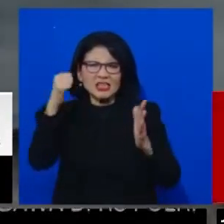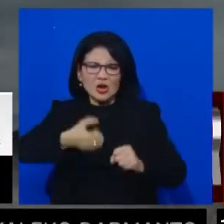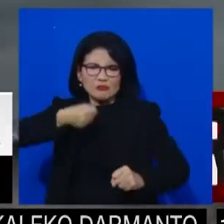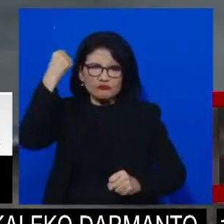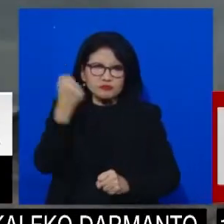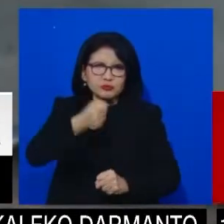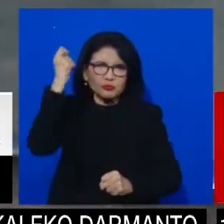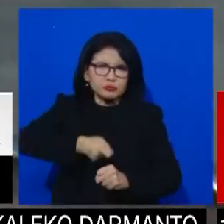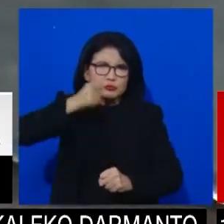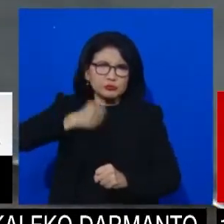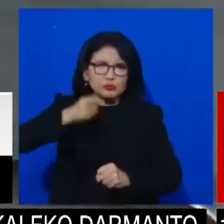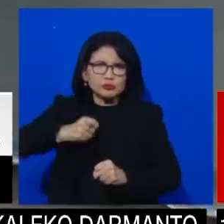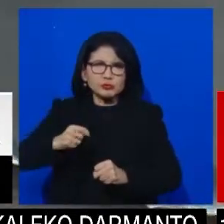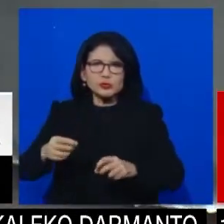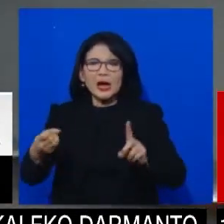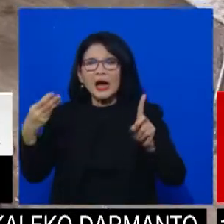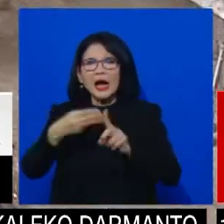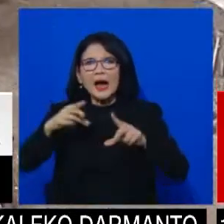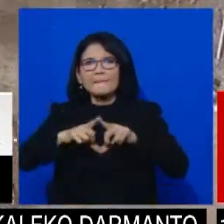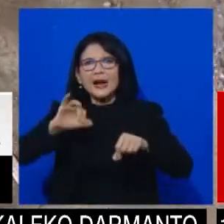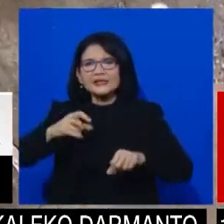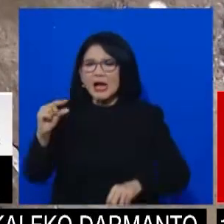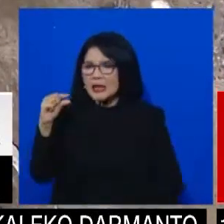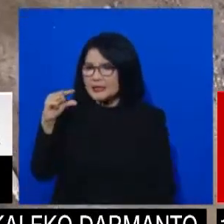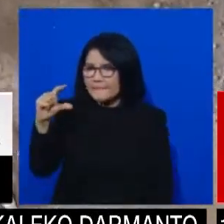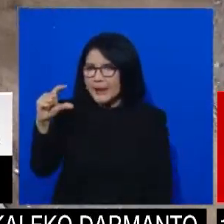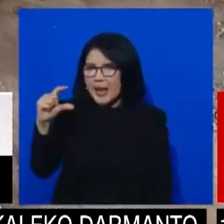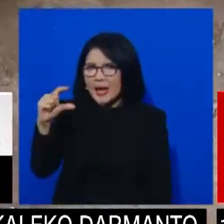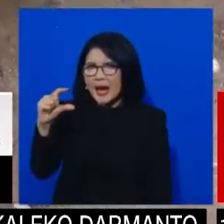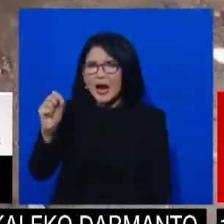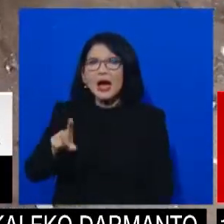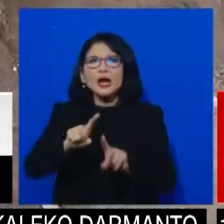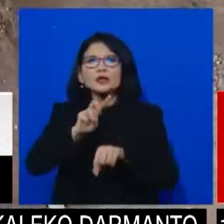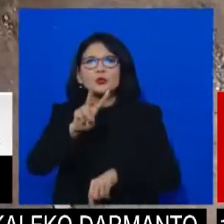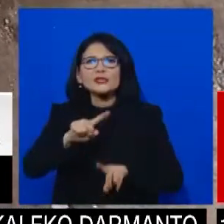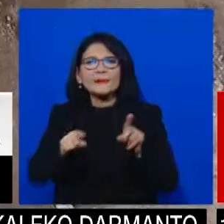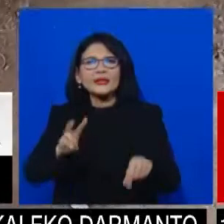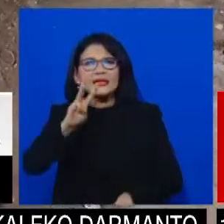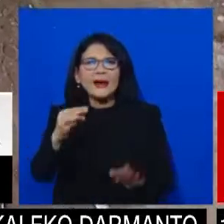Karena rata-rata ketebalan baja yang akan dibuat menjadi panci berkisar antara 2-3 mm.